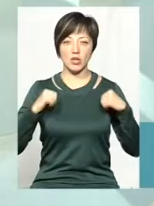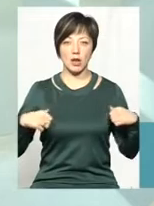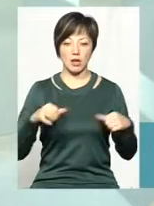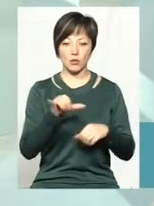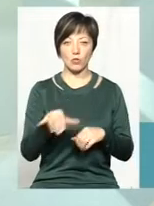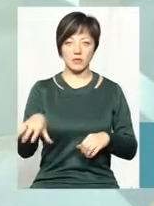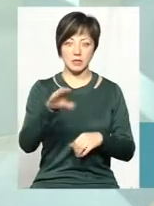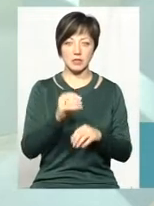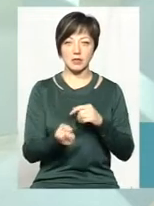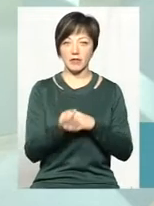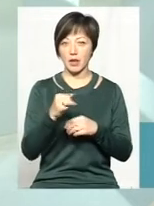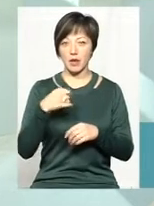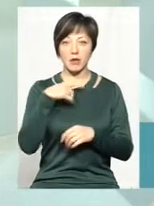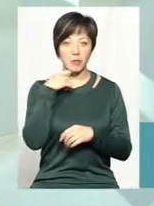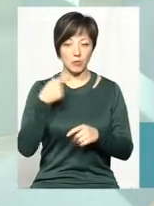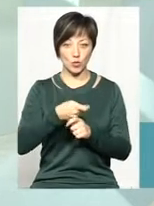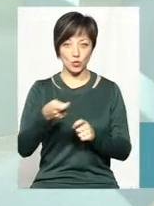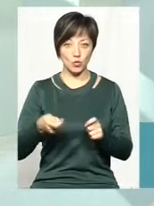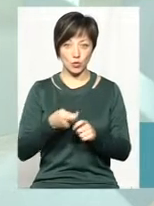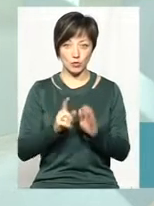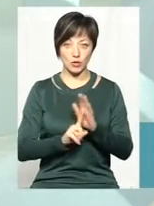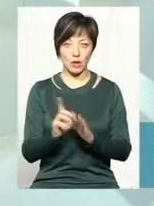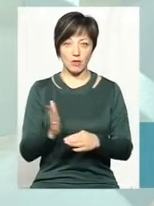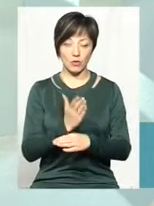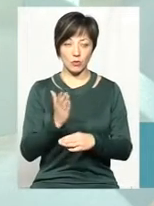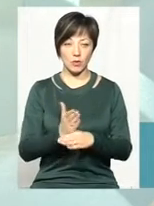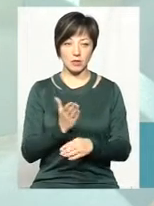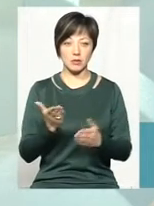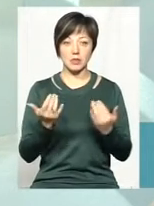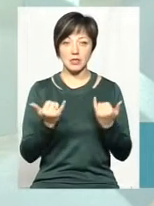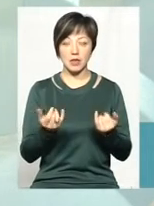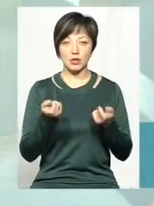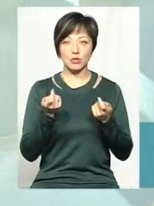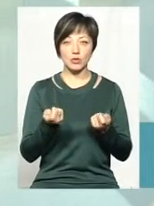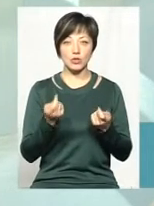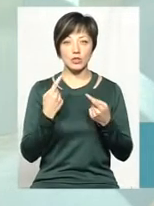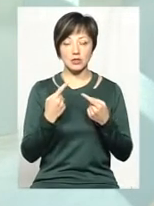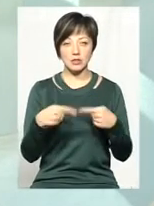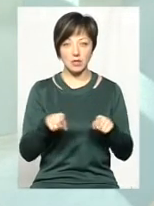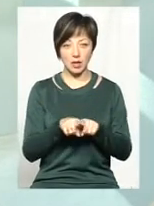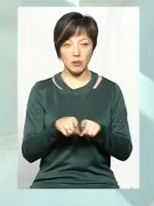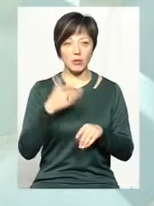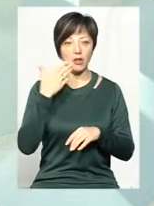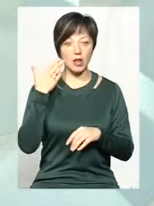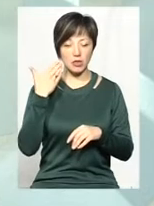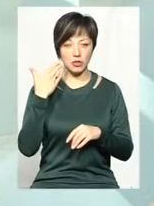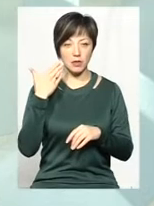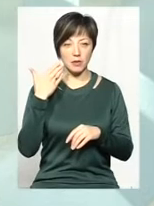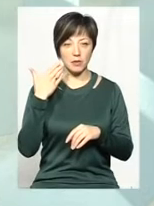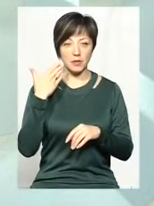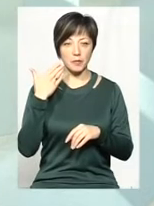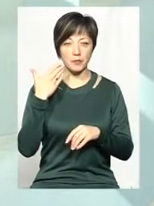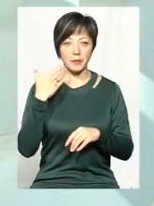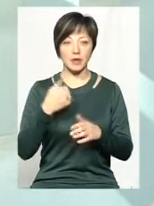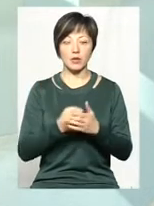і тушонку почали виготовляти. Тобто зараз трошки з таким легше.